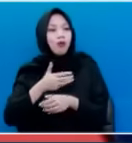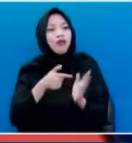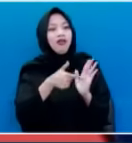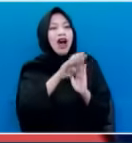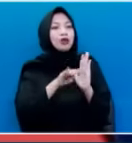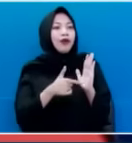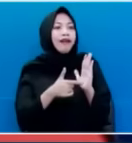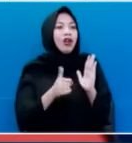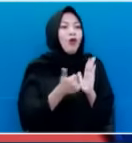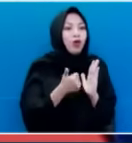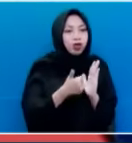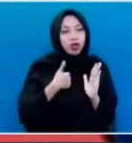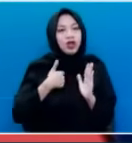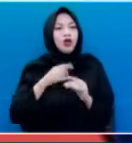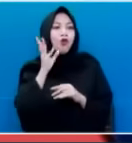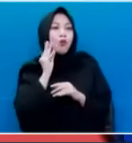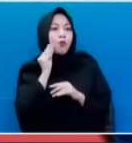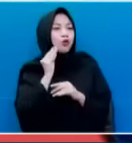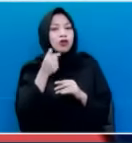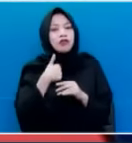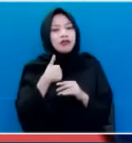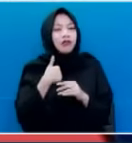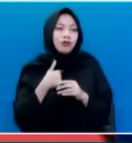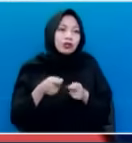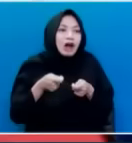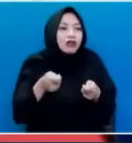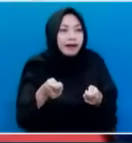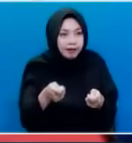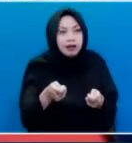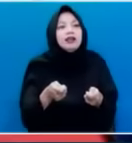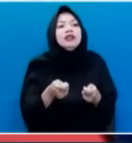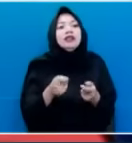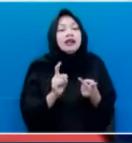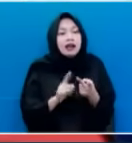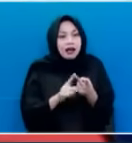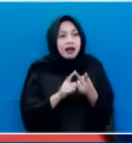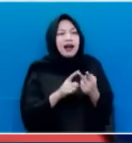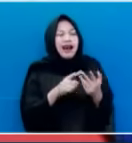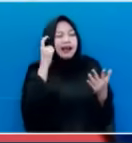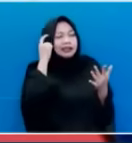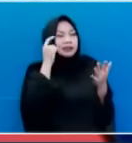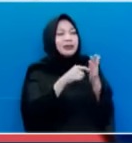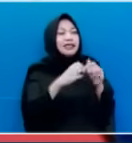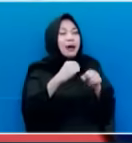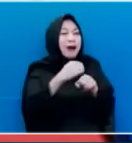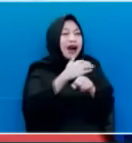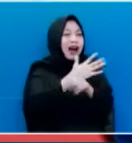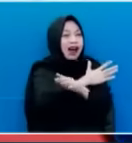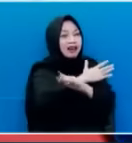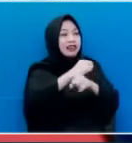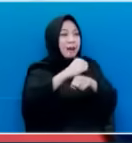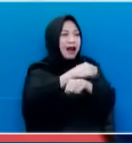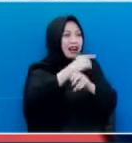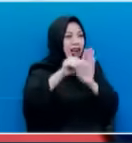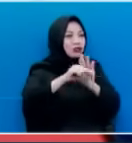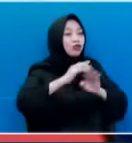gitu. Bagaimana kemudian bisa memastikan bahwa ini didorong dengan cepat dan sesuai agar tidak berdampak, implikasi tidak panjang begitu? Ya,